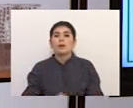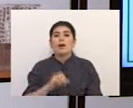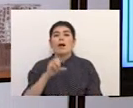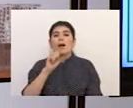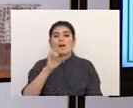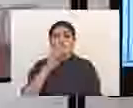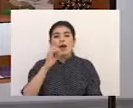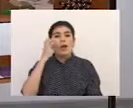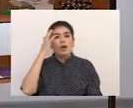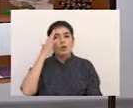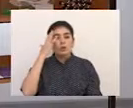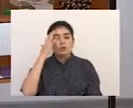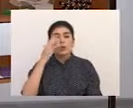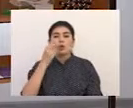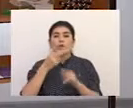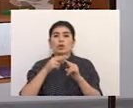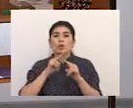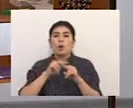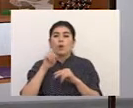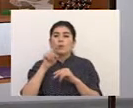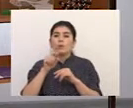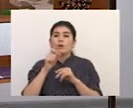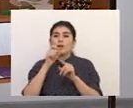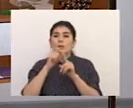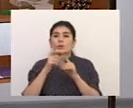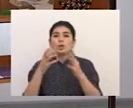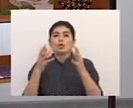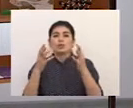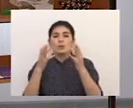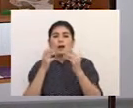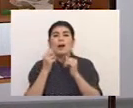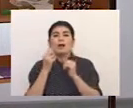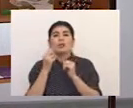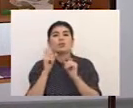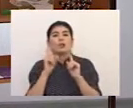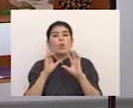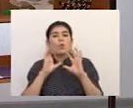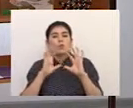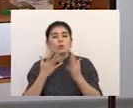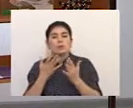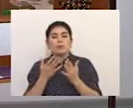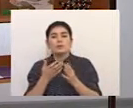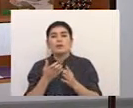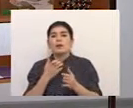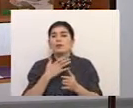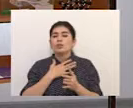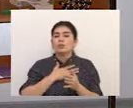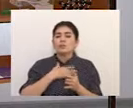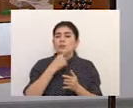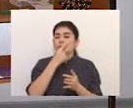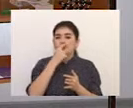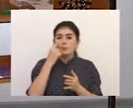Anvarning xayolini bu gaplar chulg'ab olar. Har dam men ko'yiga solar. Hasratdan